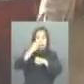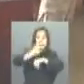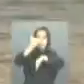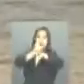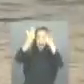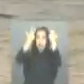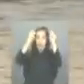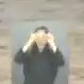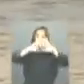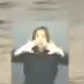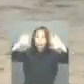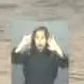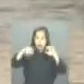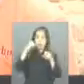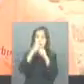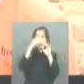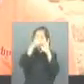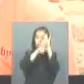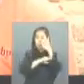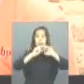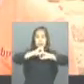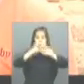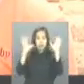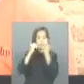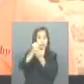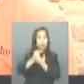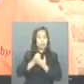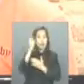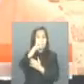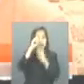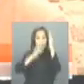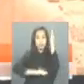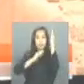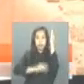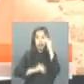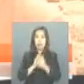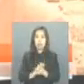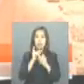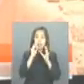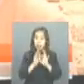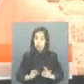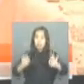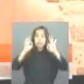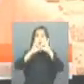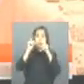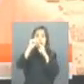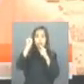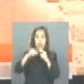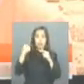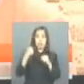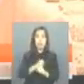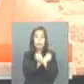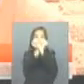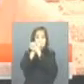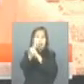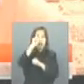บายด้านนี้ให้ชัดเจน เพราะฉะนั้นปัจจัยสำคัญของการจัดการภัยพิบัติก็คือว่าต้องมีองค์กรรวด